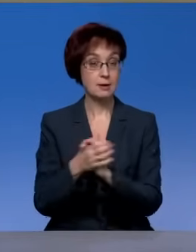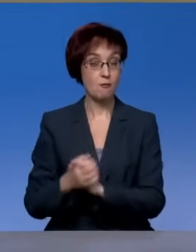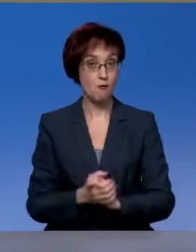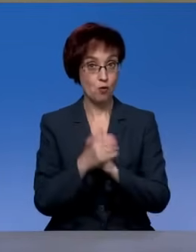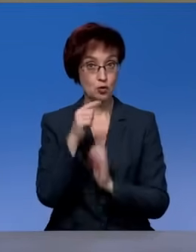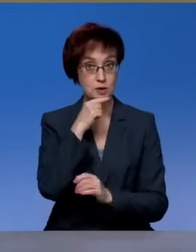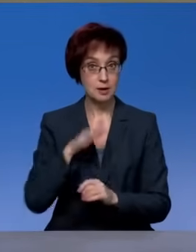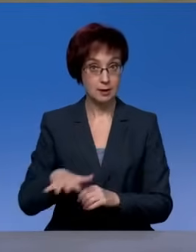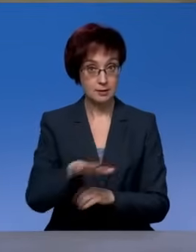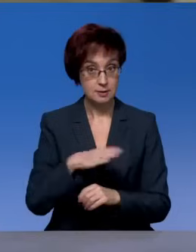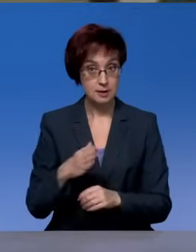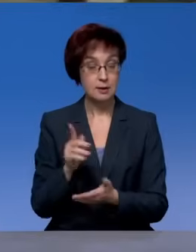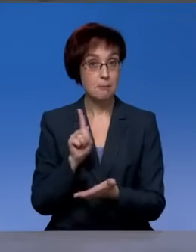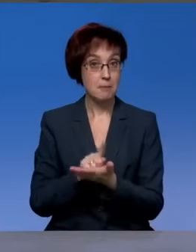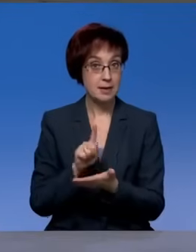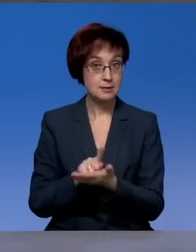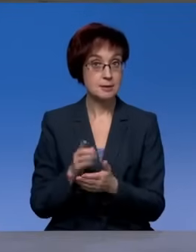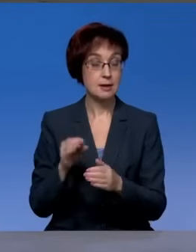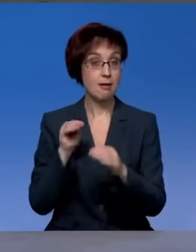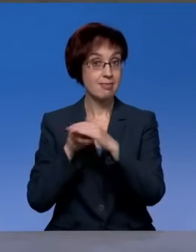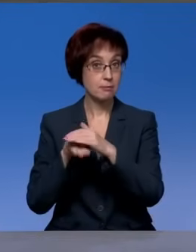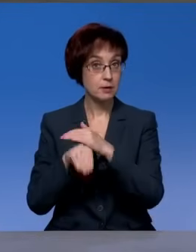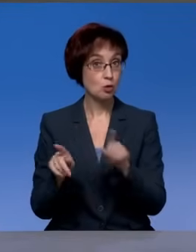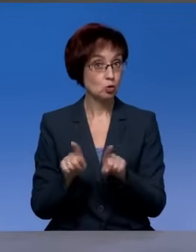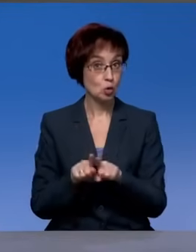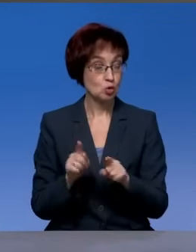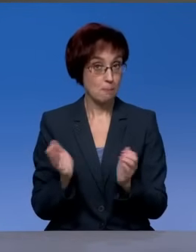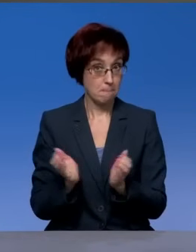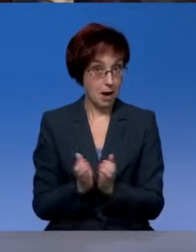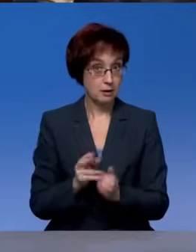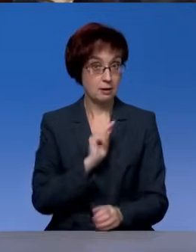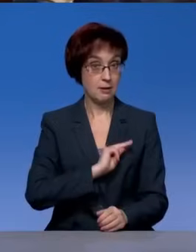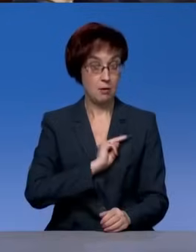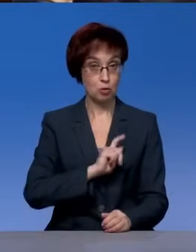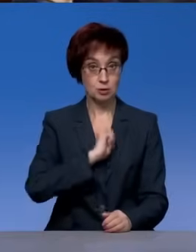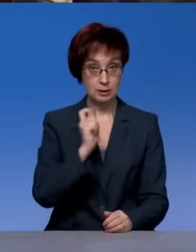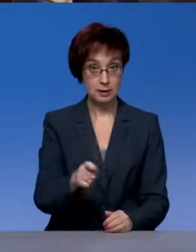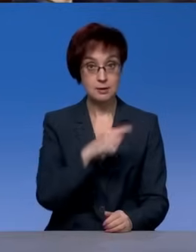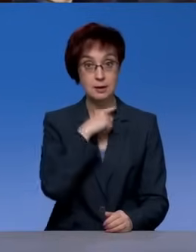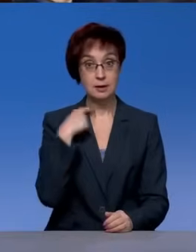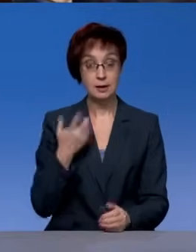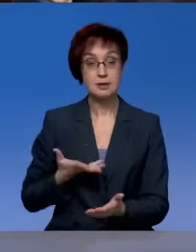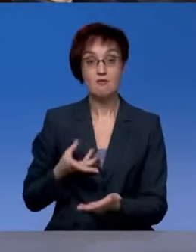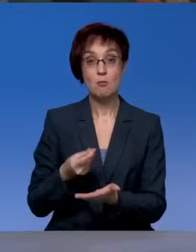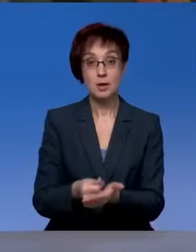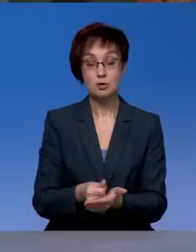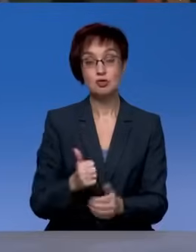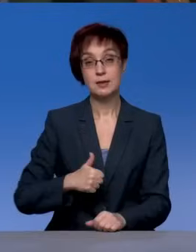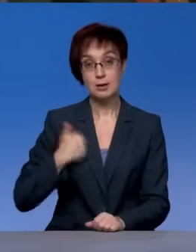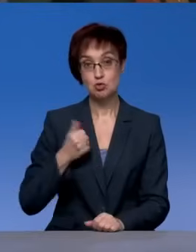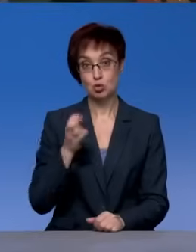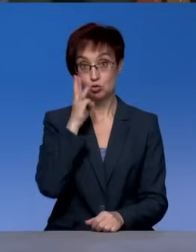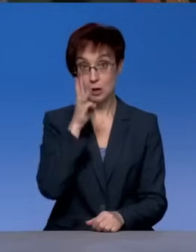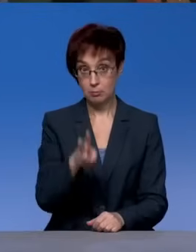также небольшая. То есть работодатель по различным причинам не хотел вам платить достойную зарплату, и, соответственно,